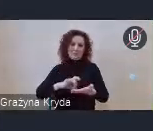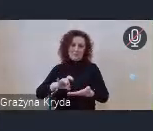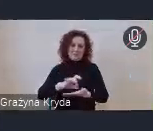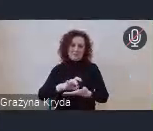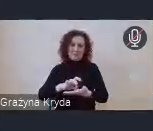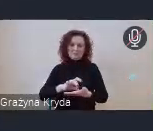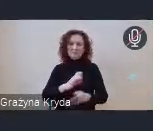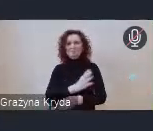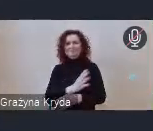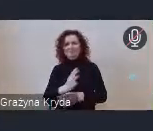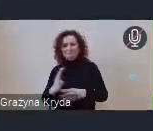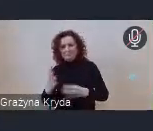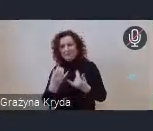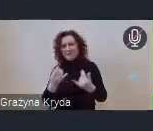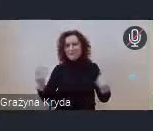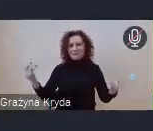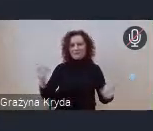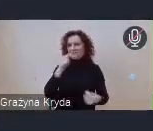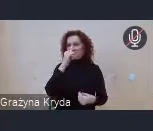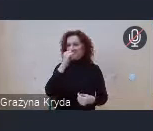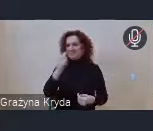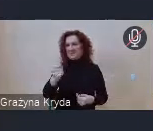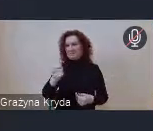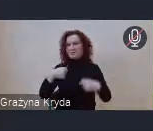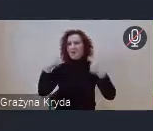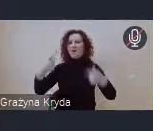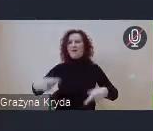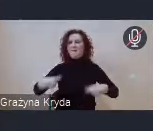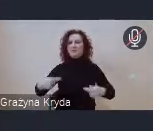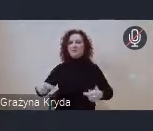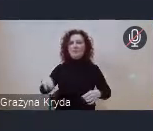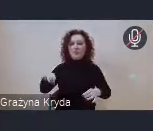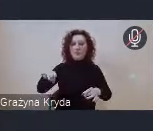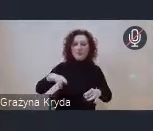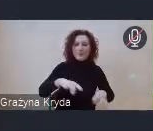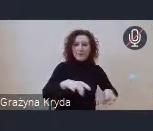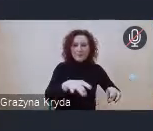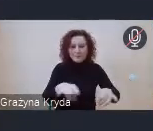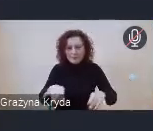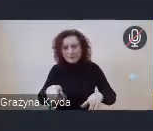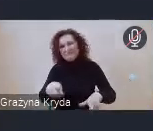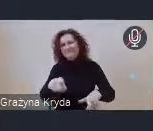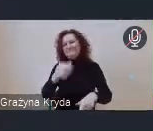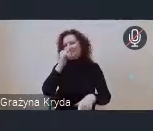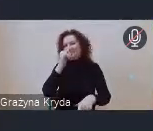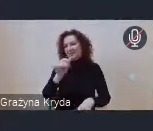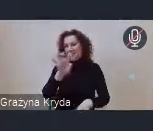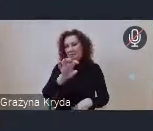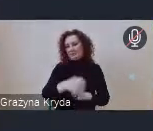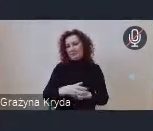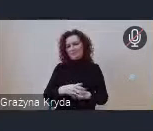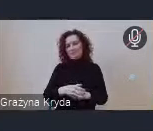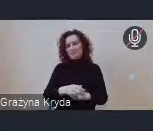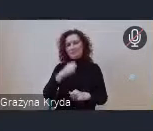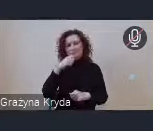nie da się tam przyjechać na wózku i pooglądać tego meczu dziadek babcia wnuczka które akurat gra w piłkę Chciałbym bardzo